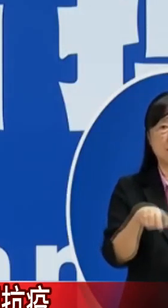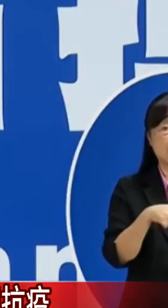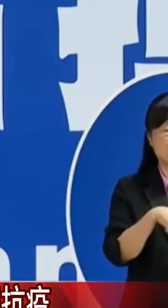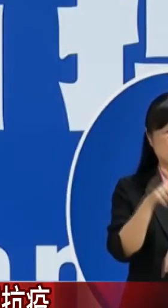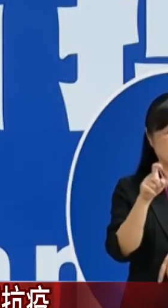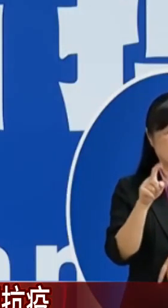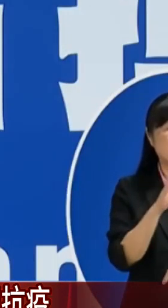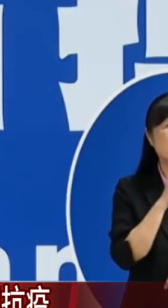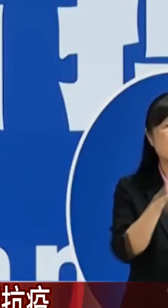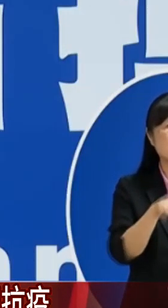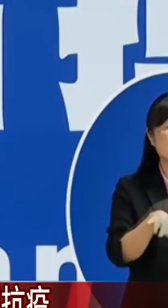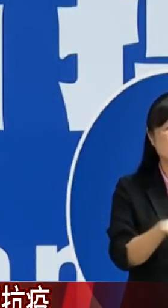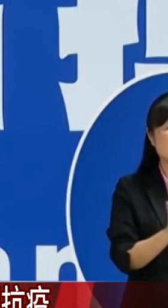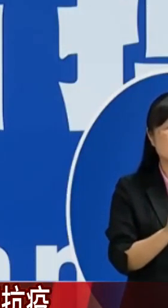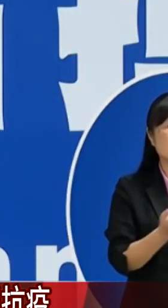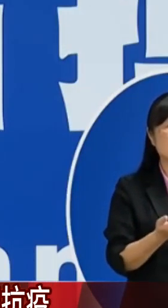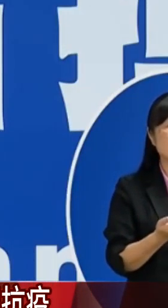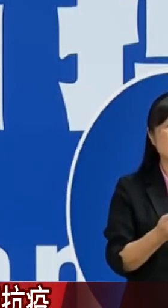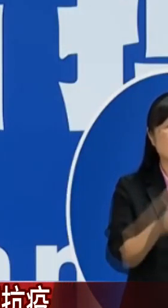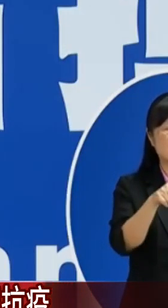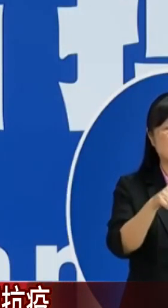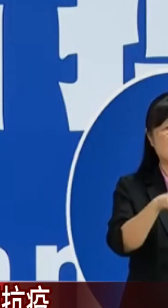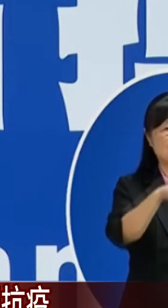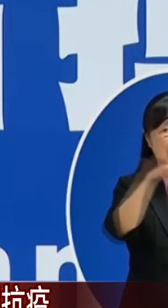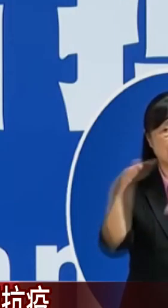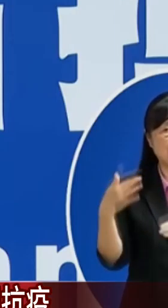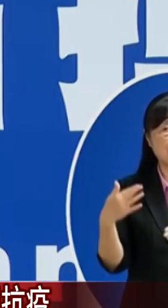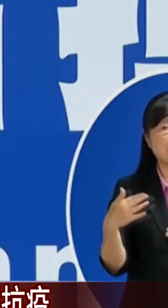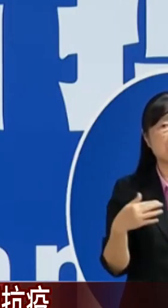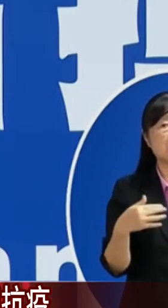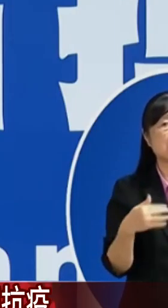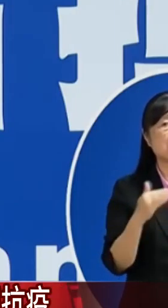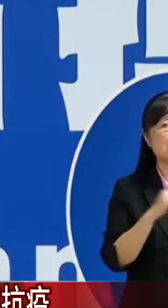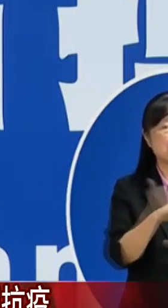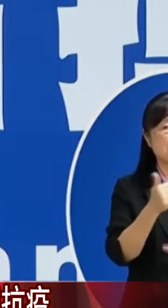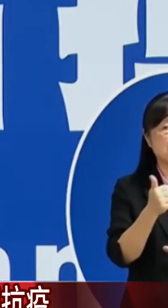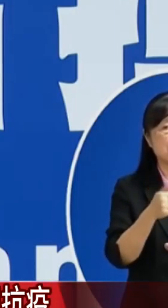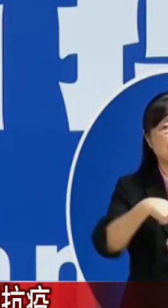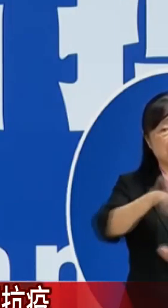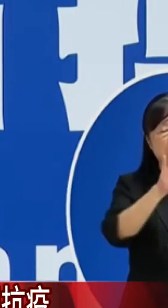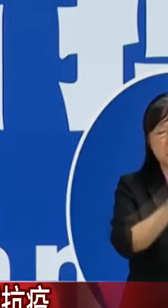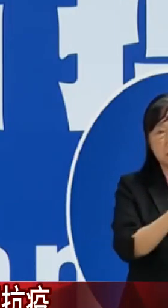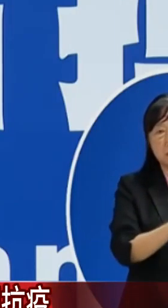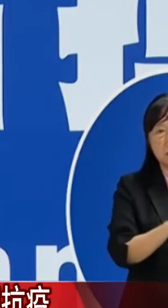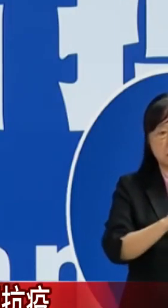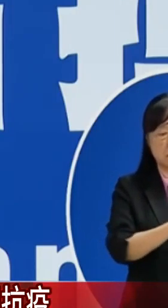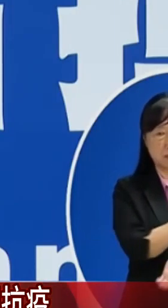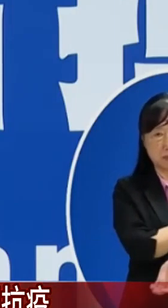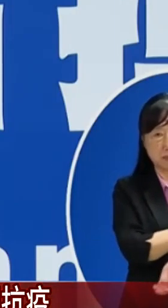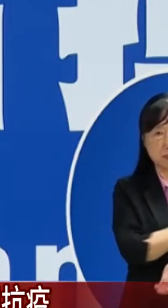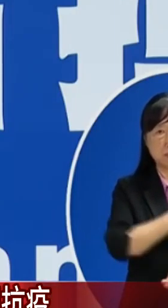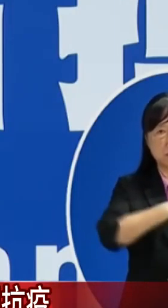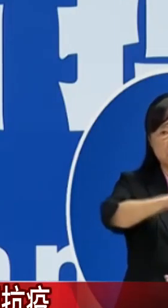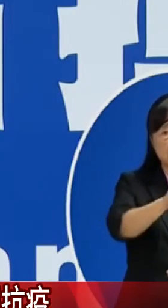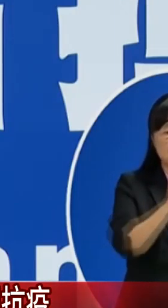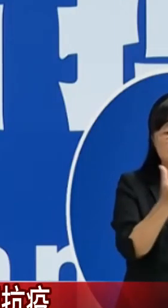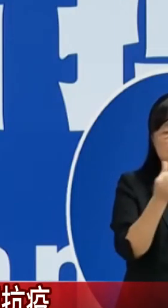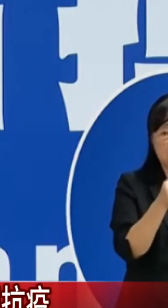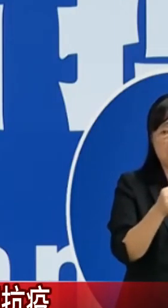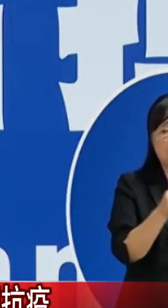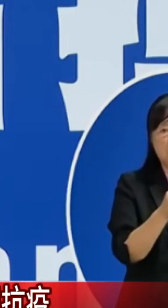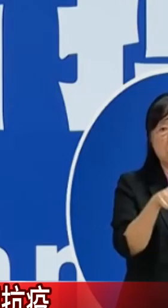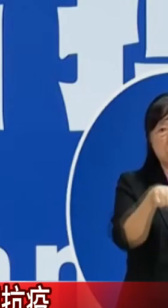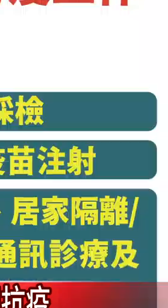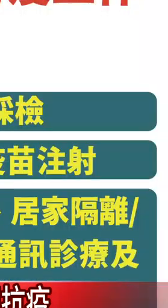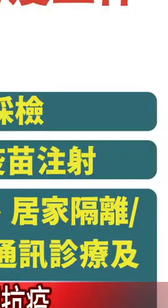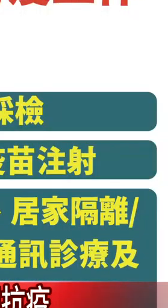点发起的耳鼻喉医师支援第一线的医护。投入社区筛检